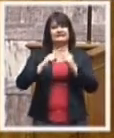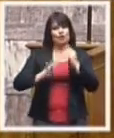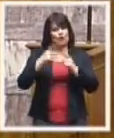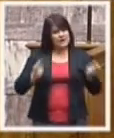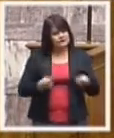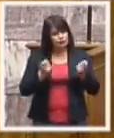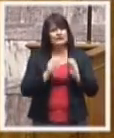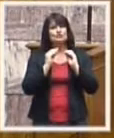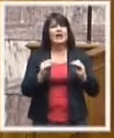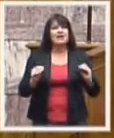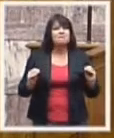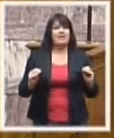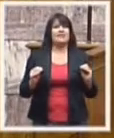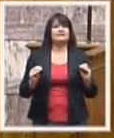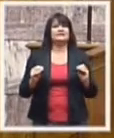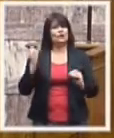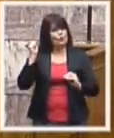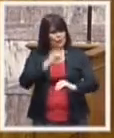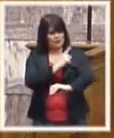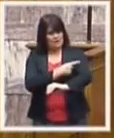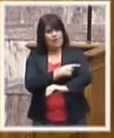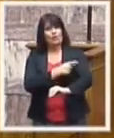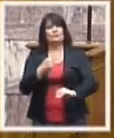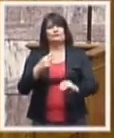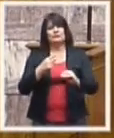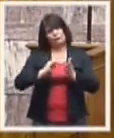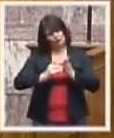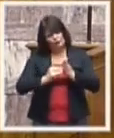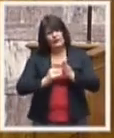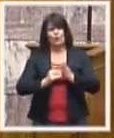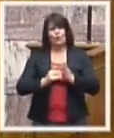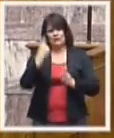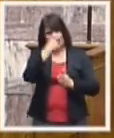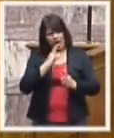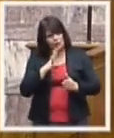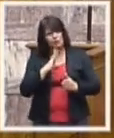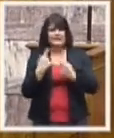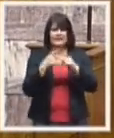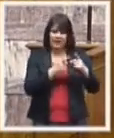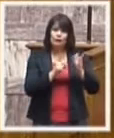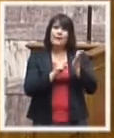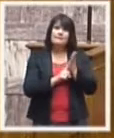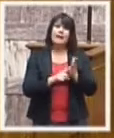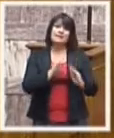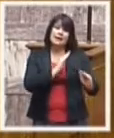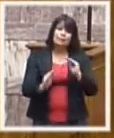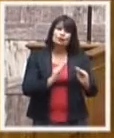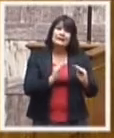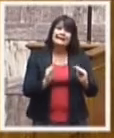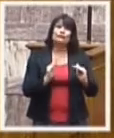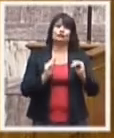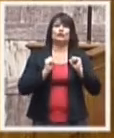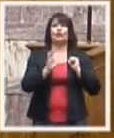την εκπαίδευση και εξέλιξη των στελεχών μέσα στις τουριστικές μονάδες, να διαμορφώσει και να διαφημίσει, αλλά και να διαφυλάξει το τουριστικό προϊόν της.